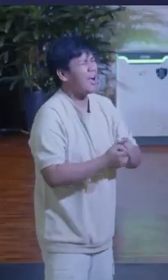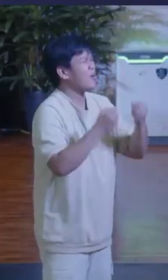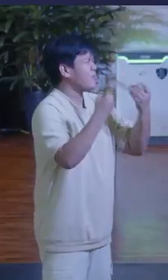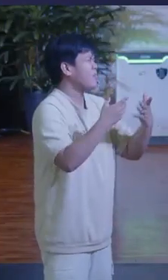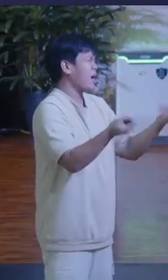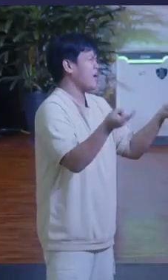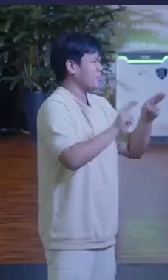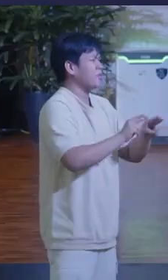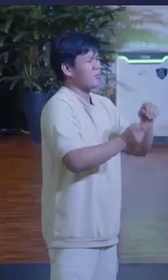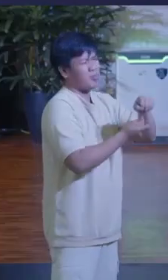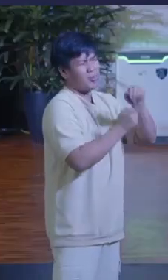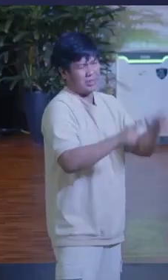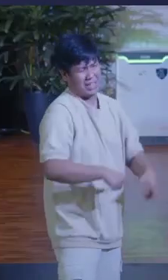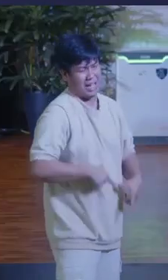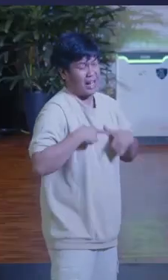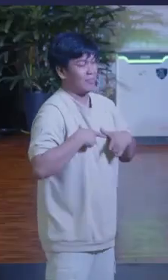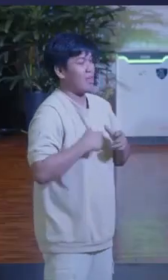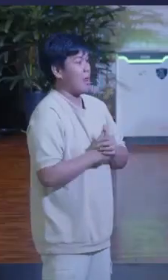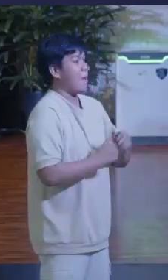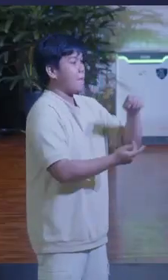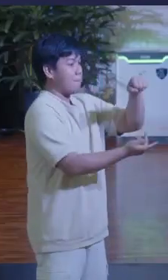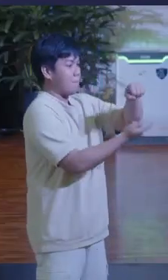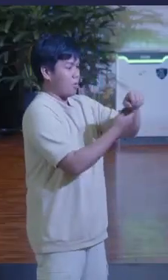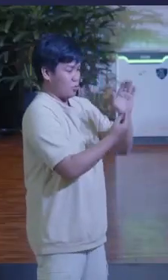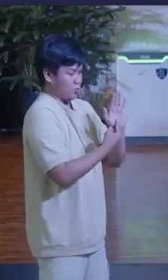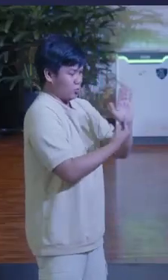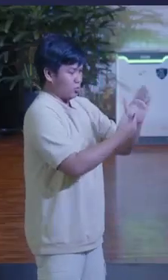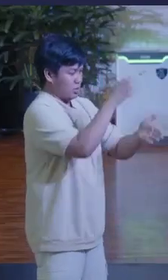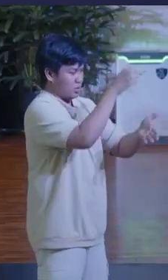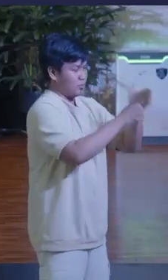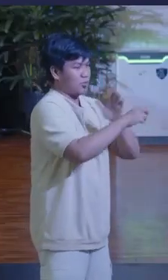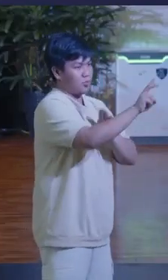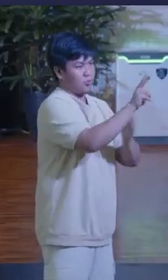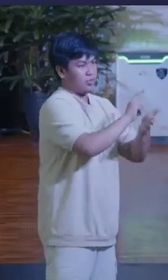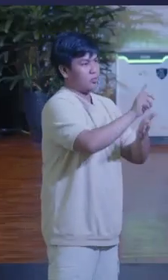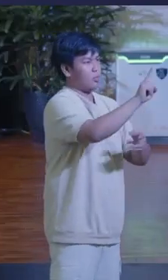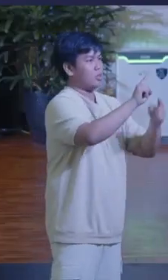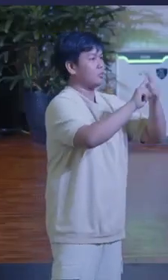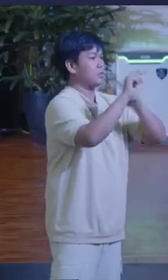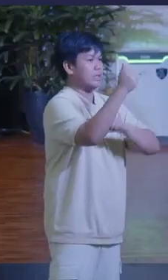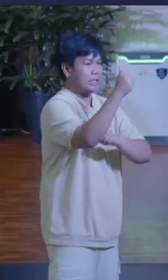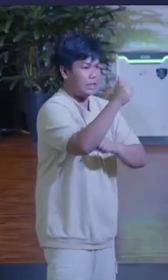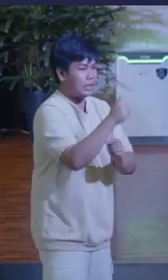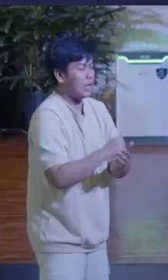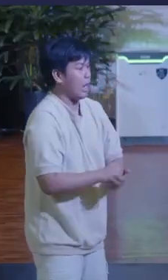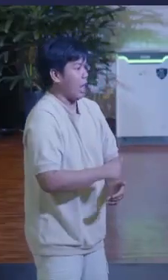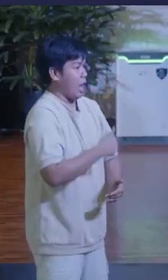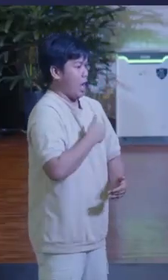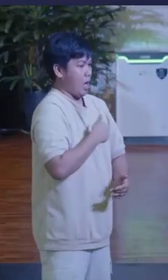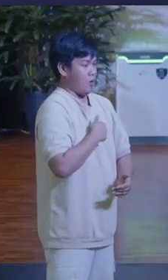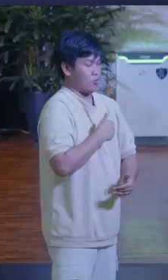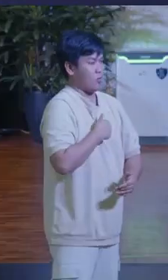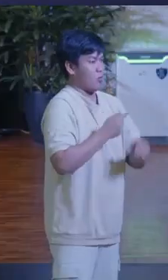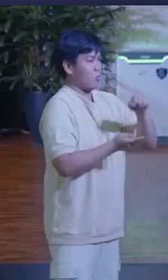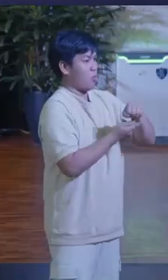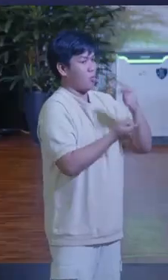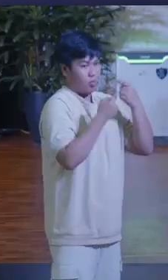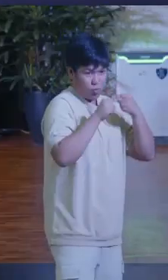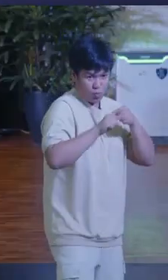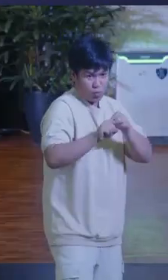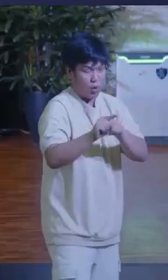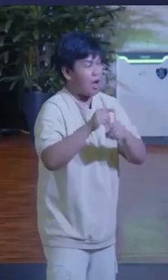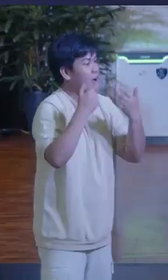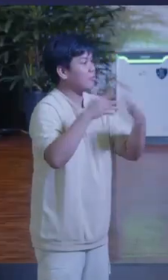sa chapter 2, verses 1 to 10, na sa kanyang pagdalaw sa Jerusalem after